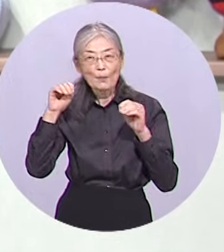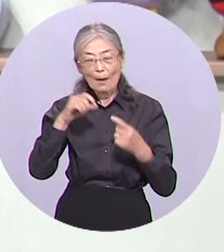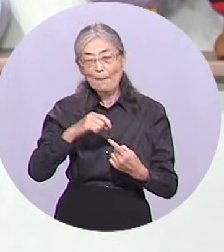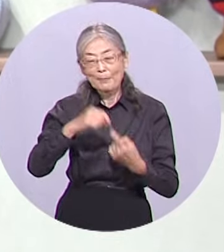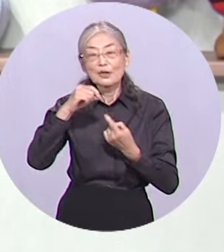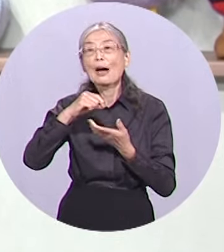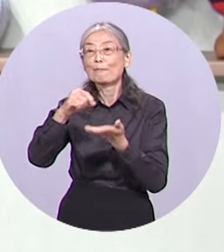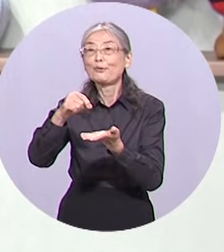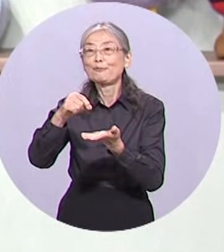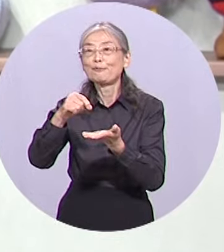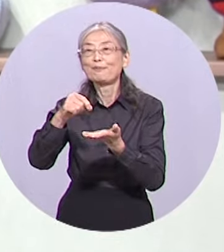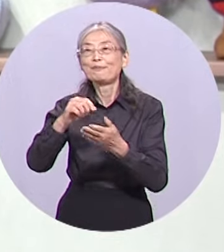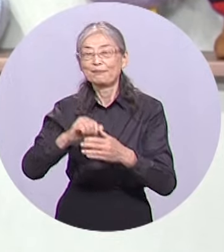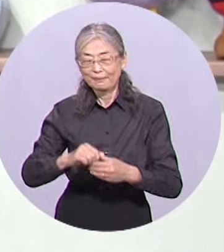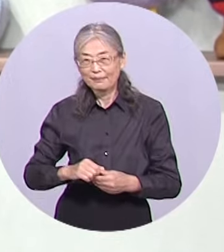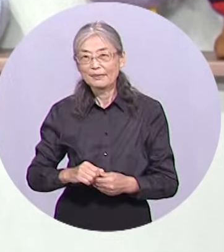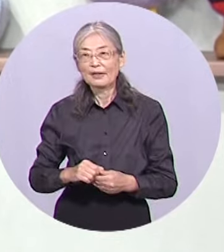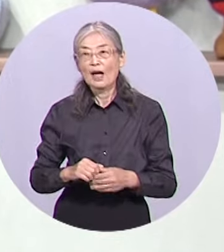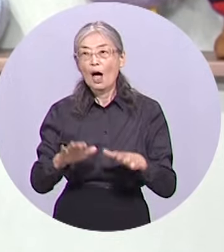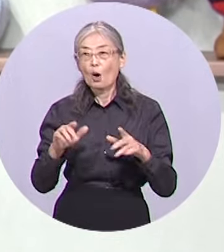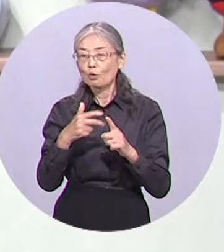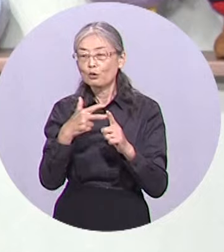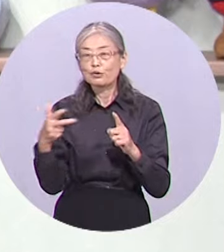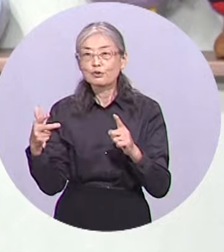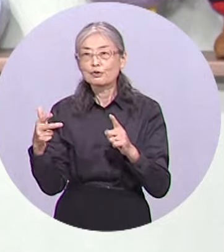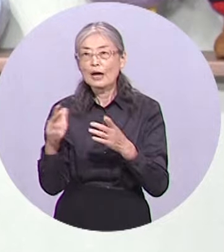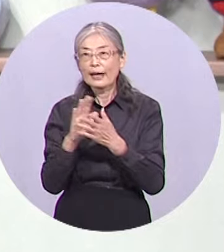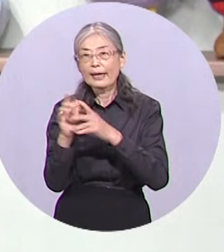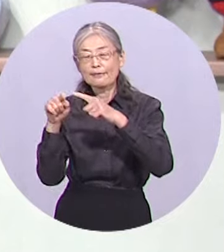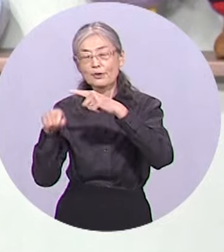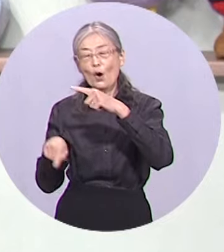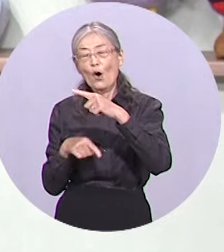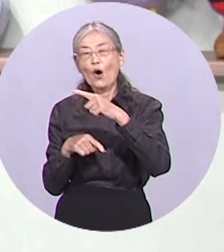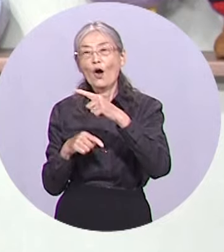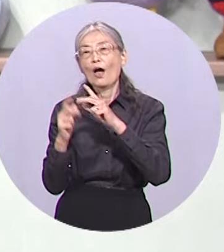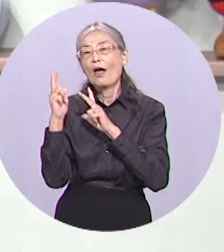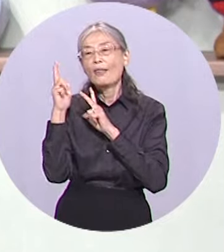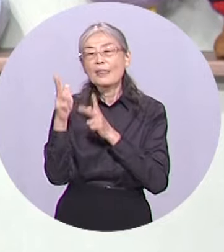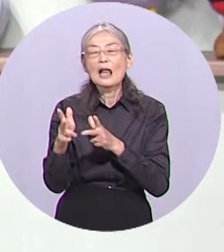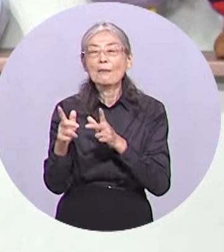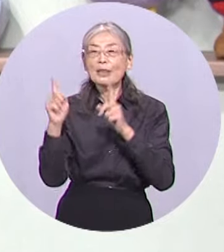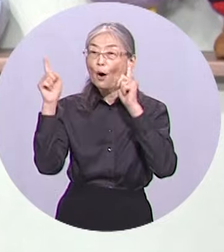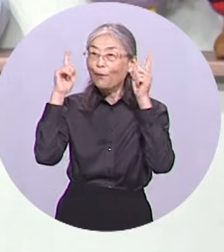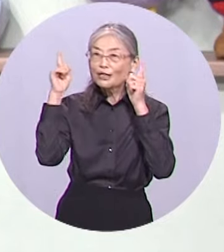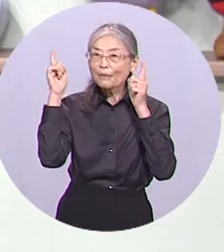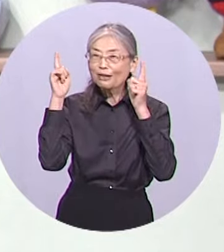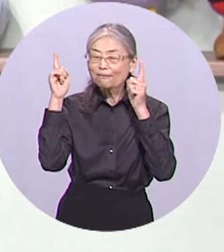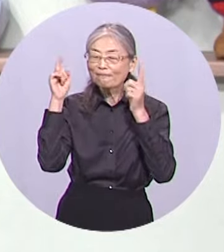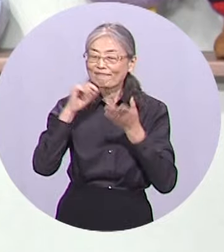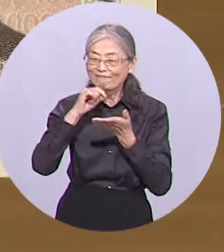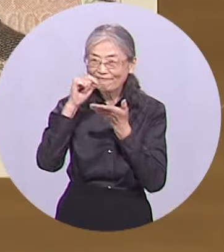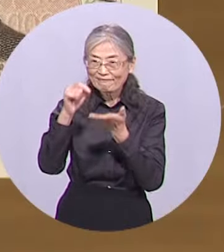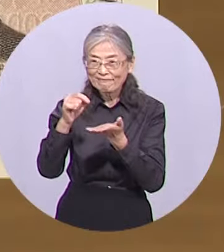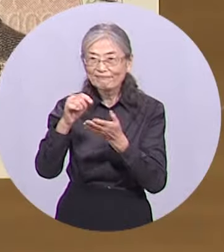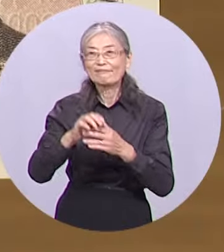今玉ピックアップのコーナー。今週は県庁で開催された七夕フェスティバルをピックアップ